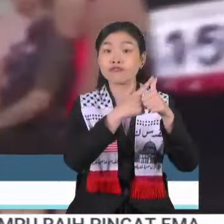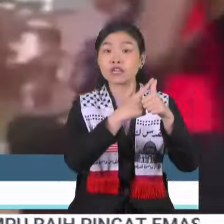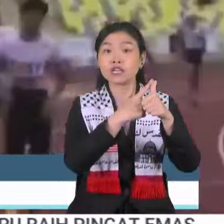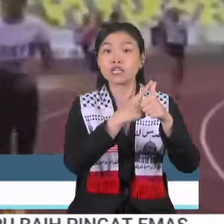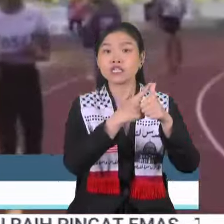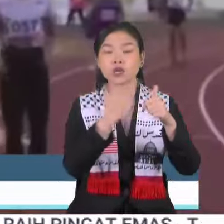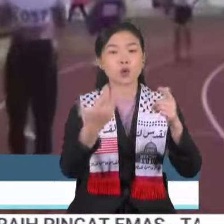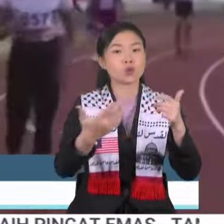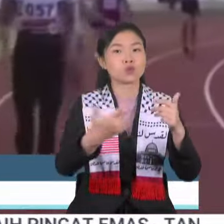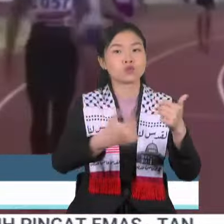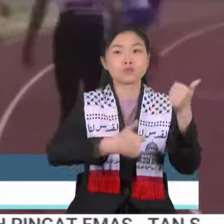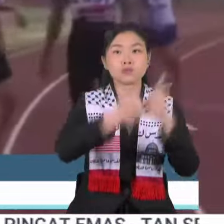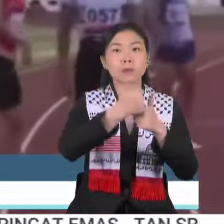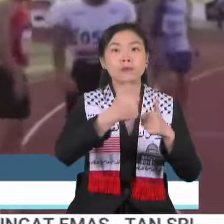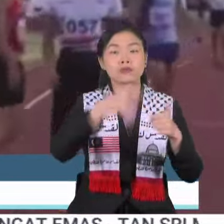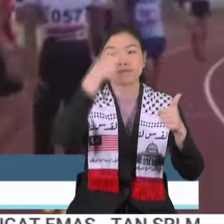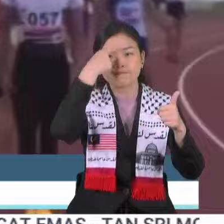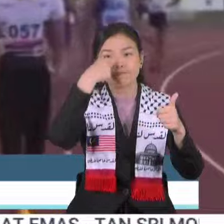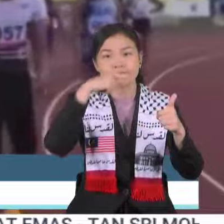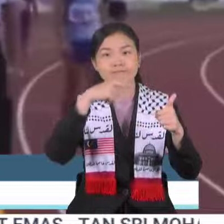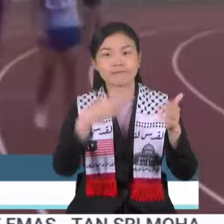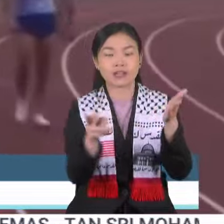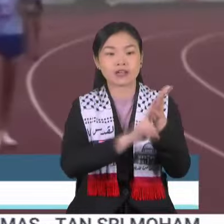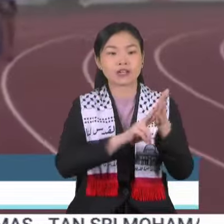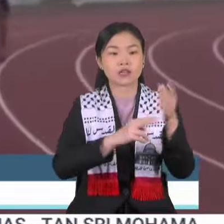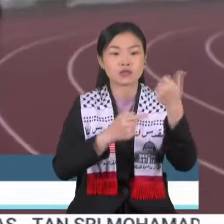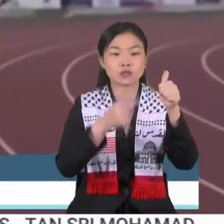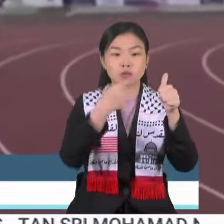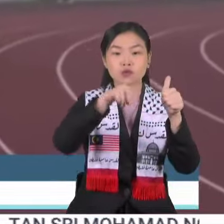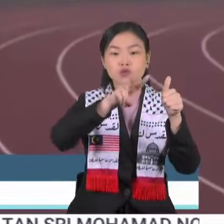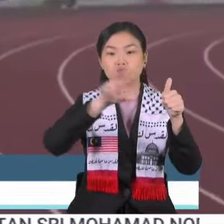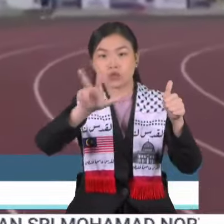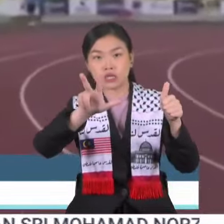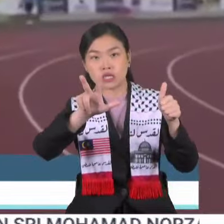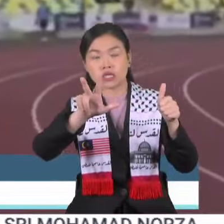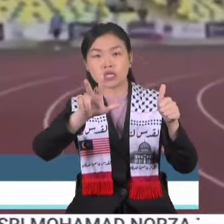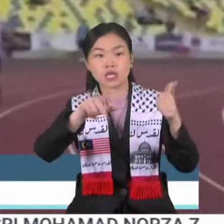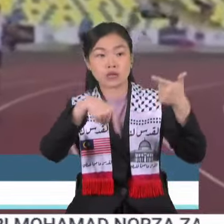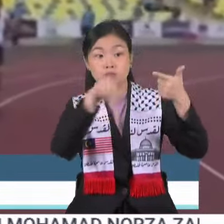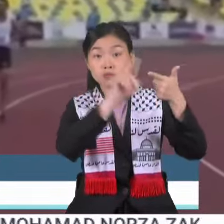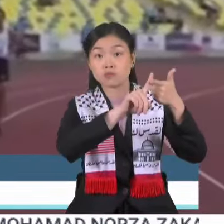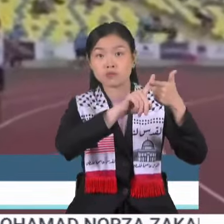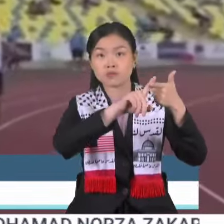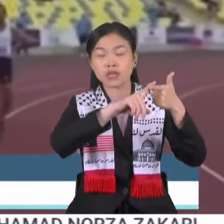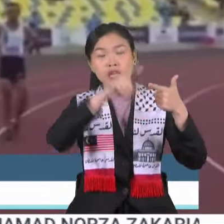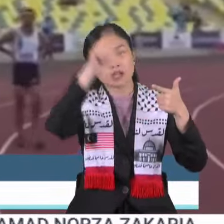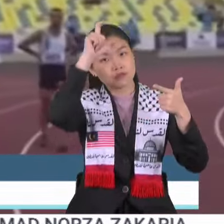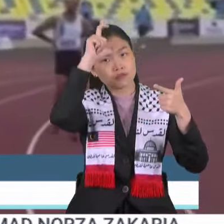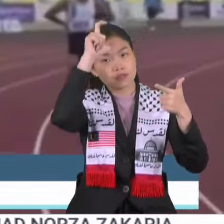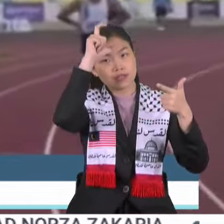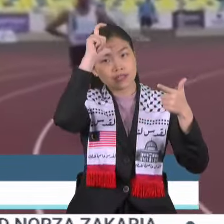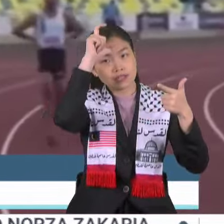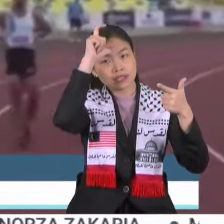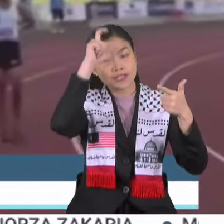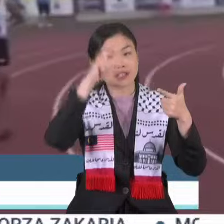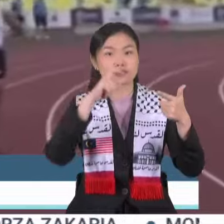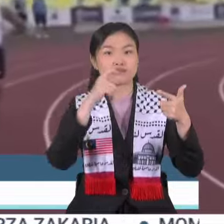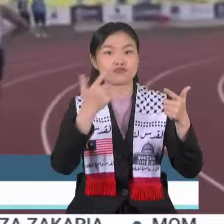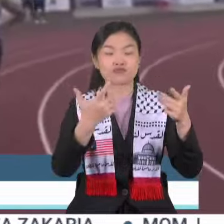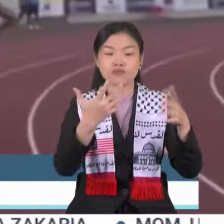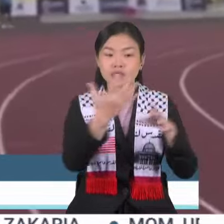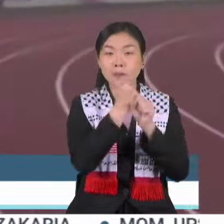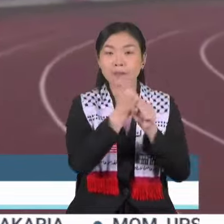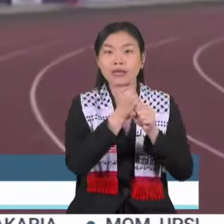pecut Thailand Puripol Bunsun dengan catatan 10.23 saat diikuti Kahyan Ozer dari Turki yang